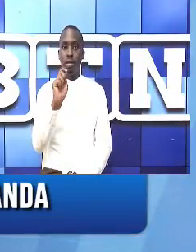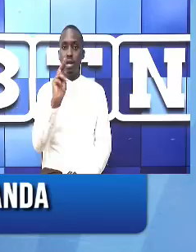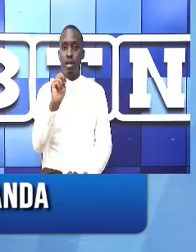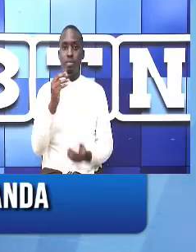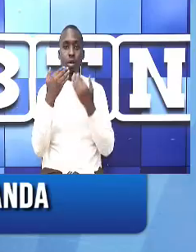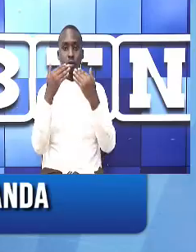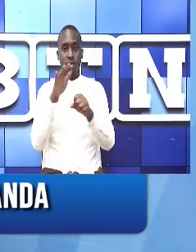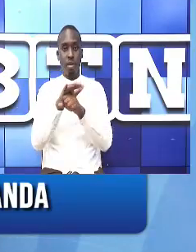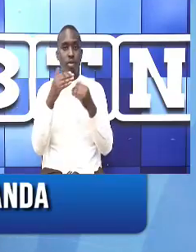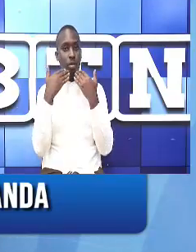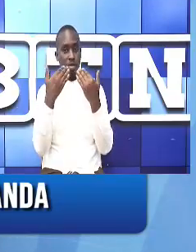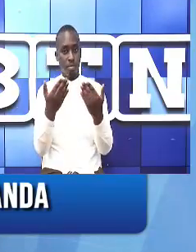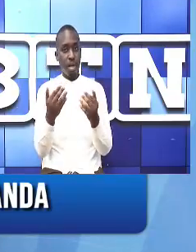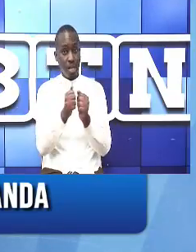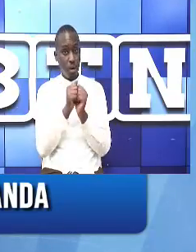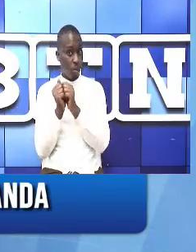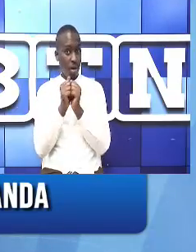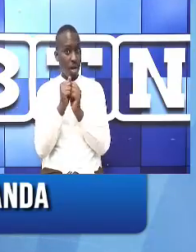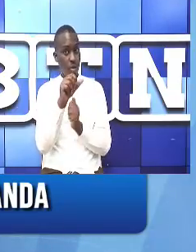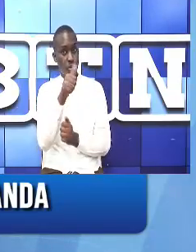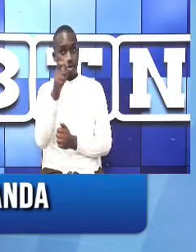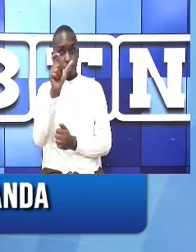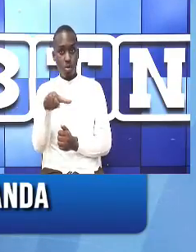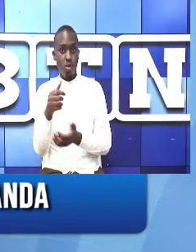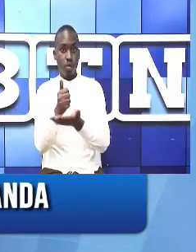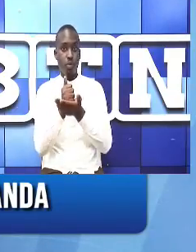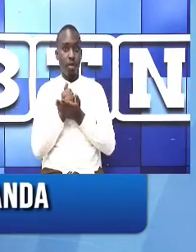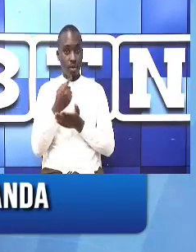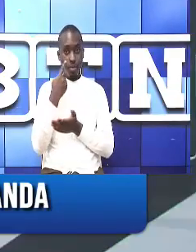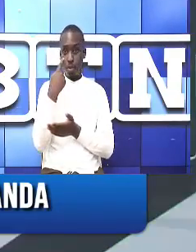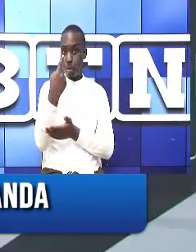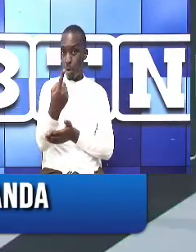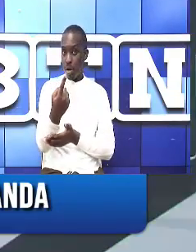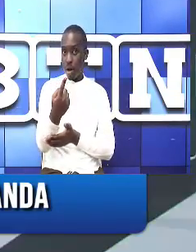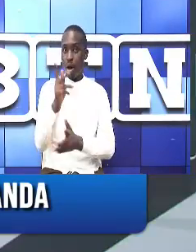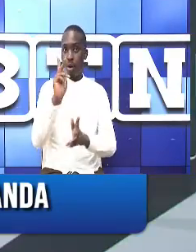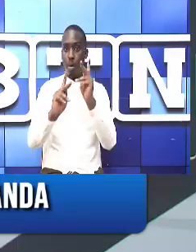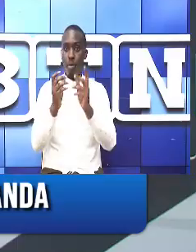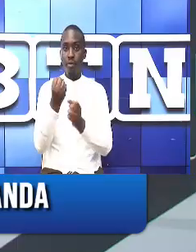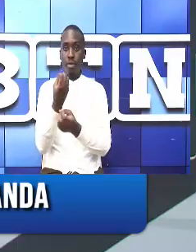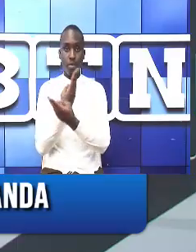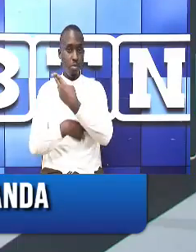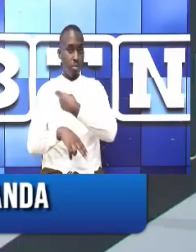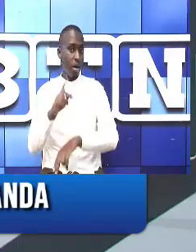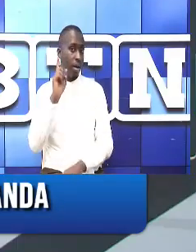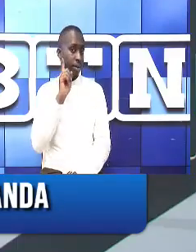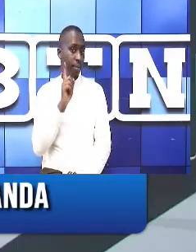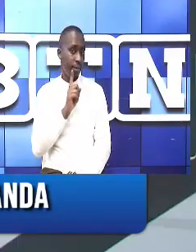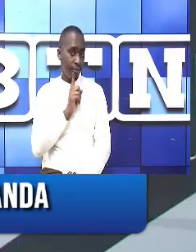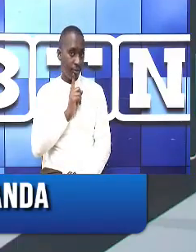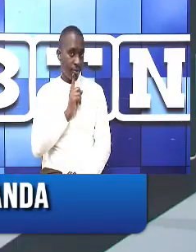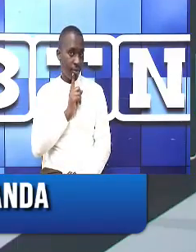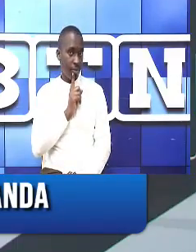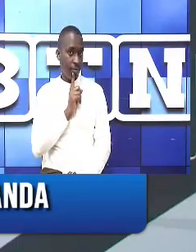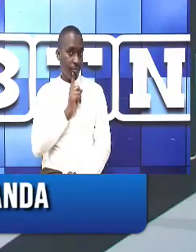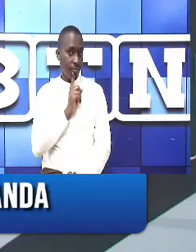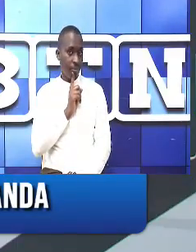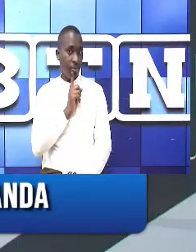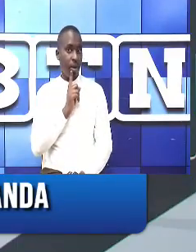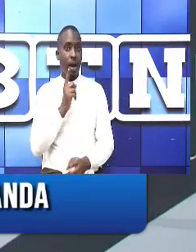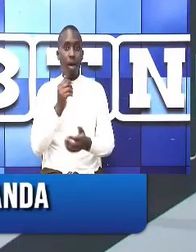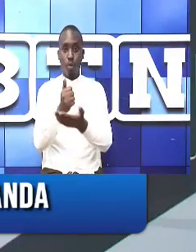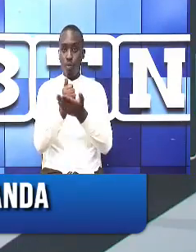yego ndi kumwe rero n'undi uri kudufasha muri kubona ku bafite ubumuga bwo kutumva no kutavuga